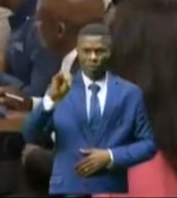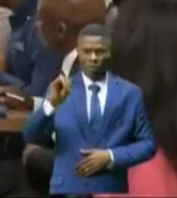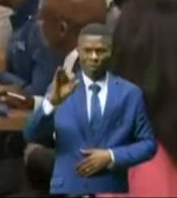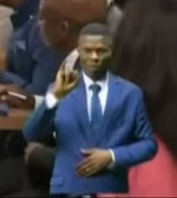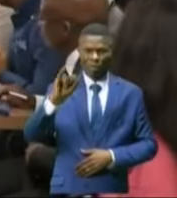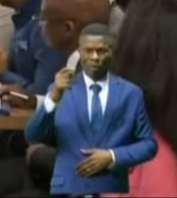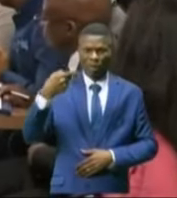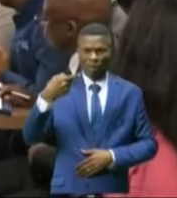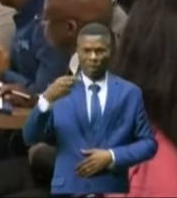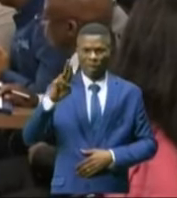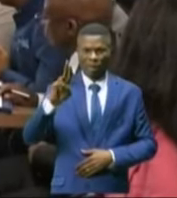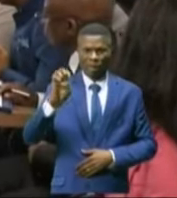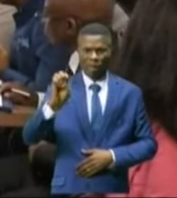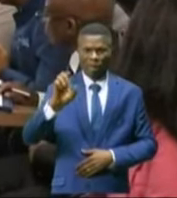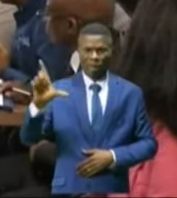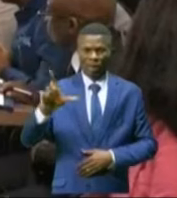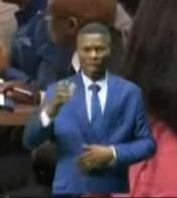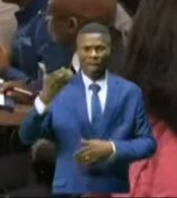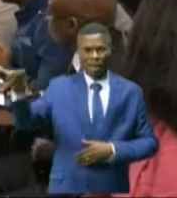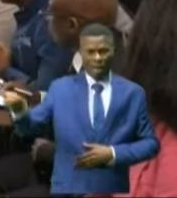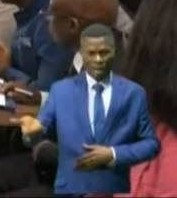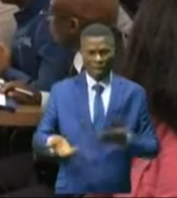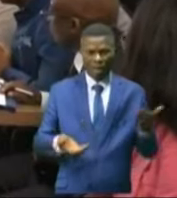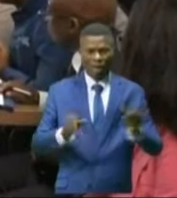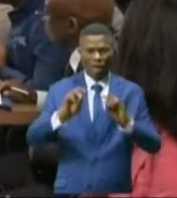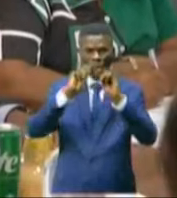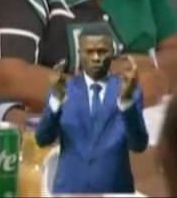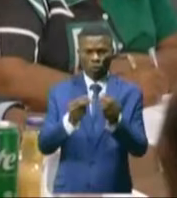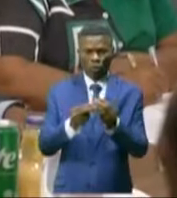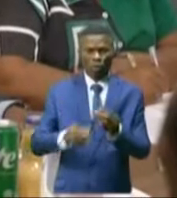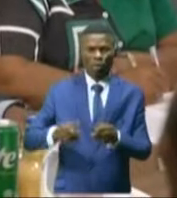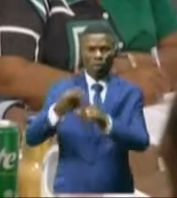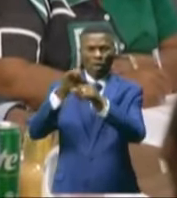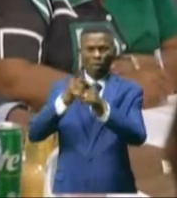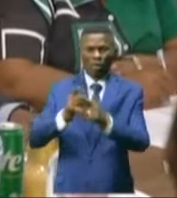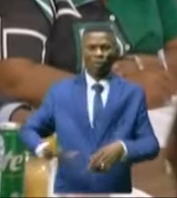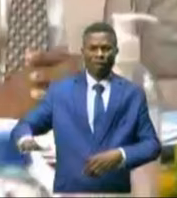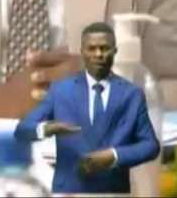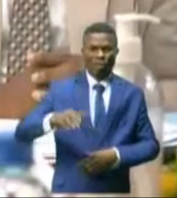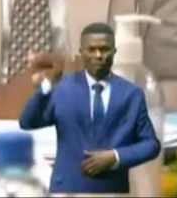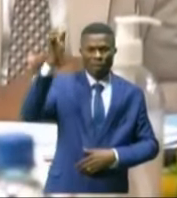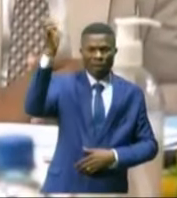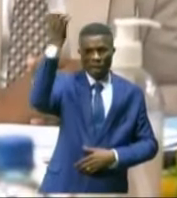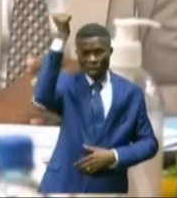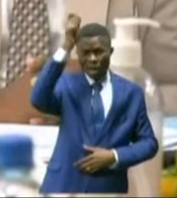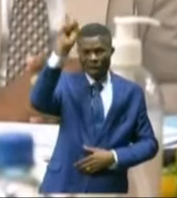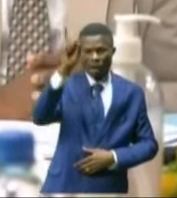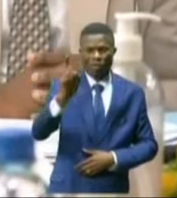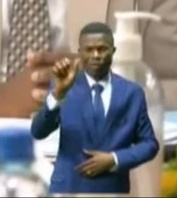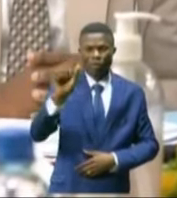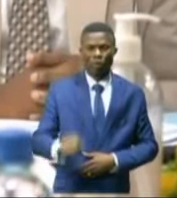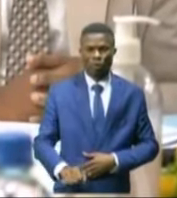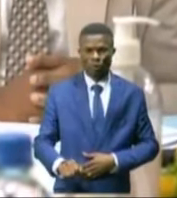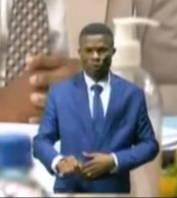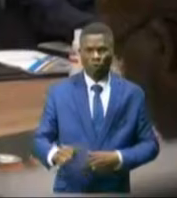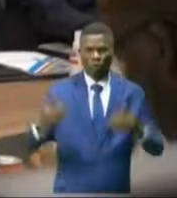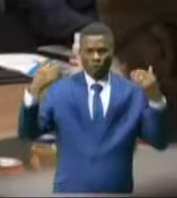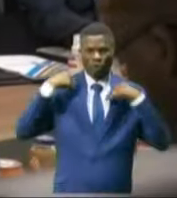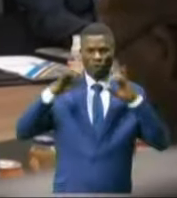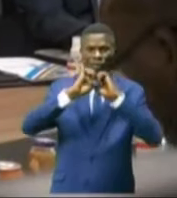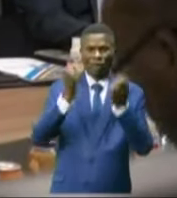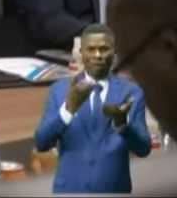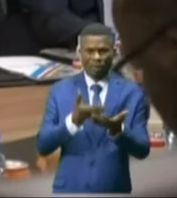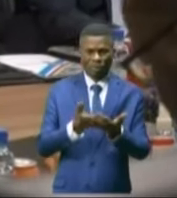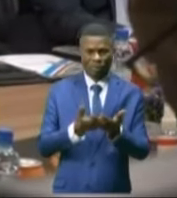a reçu cet après-midi la délégation sud-africaine avec à sa tête le manager général de cette